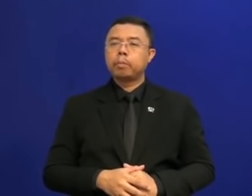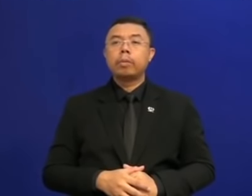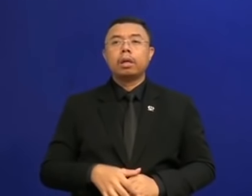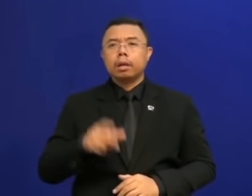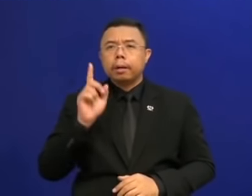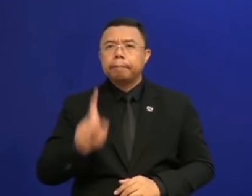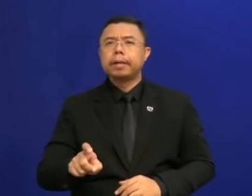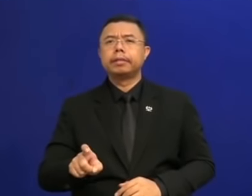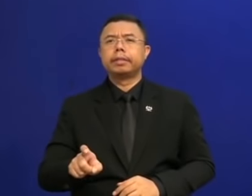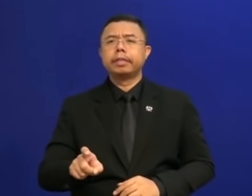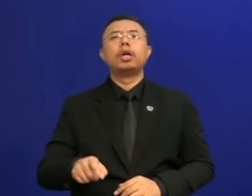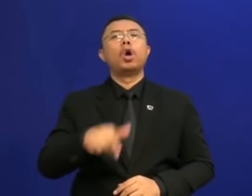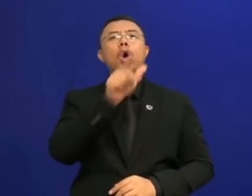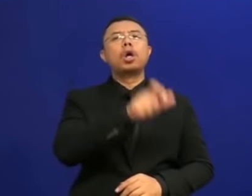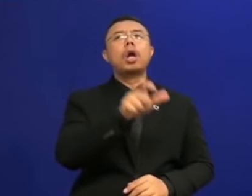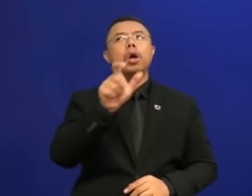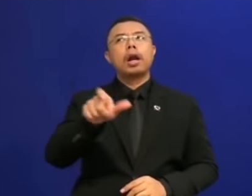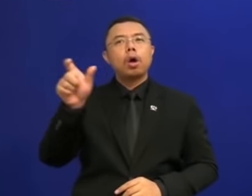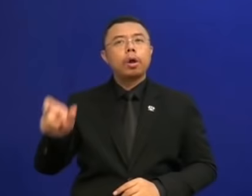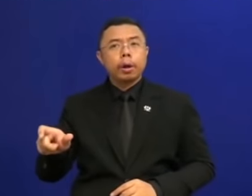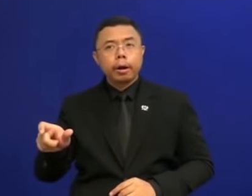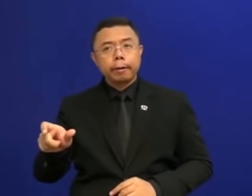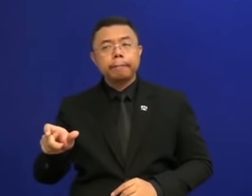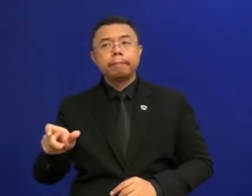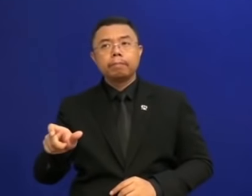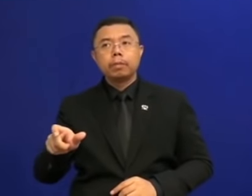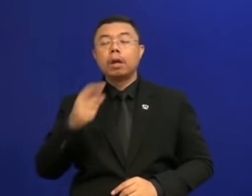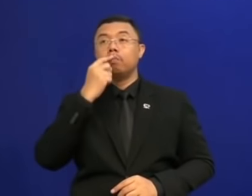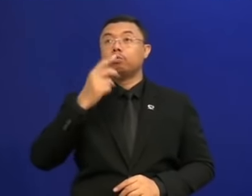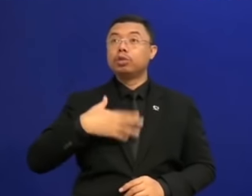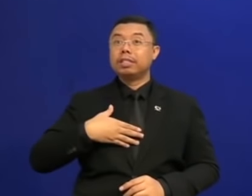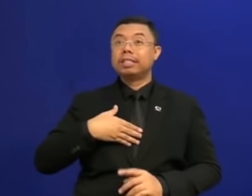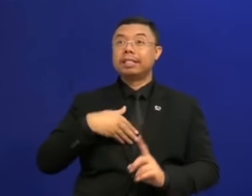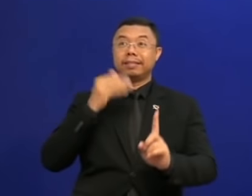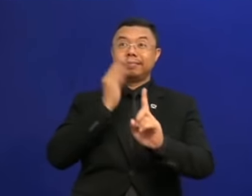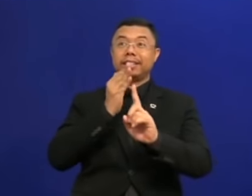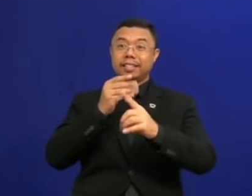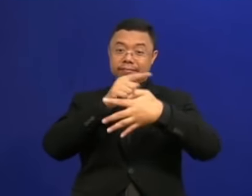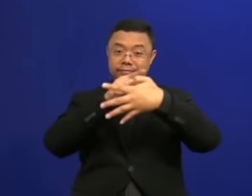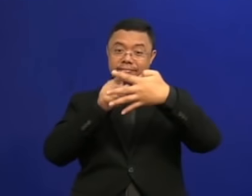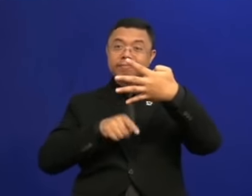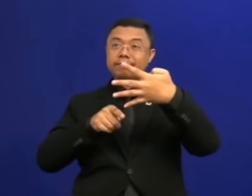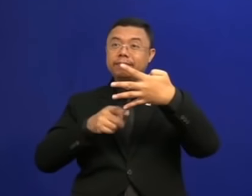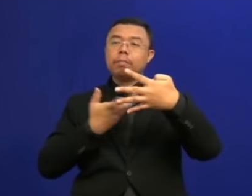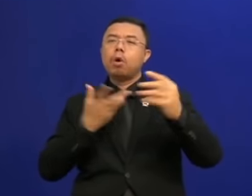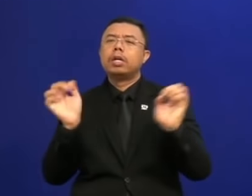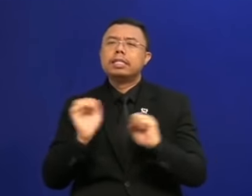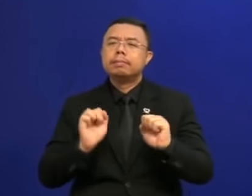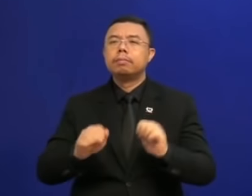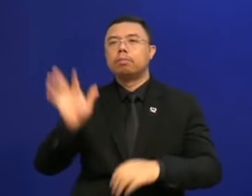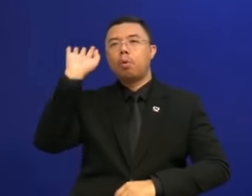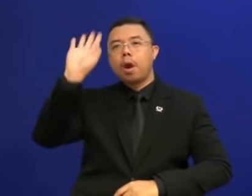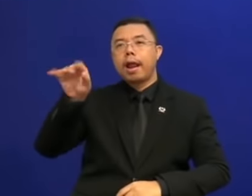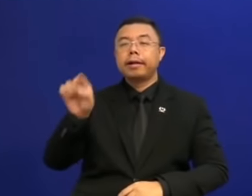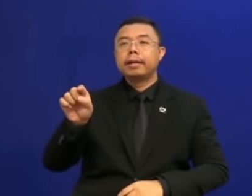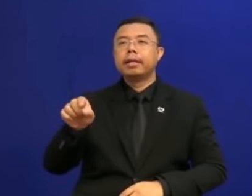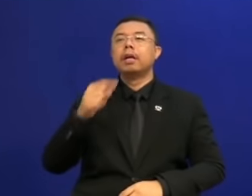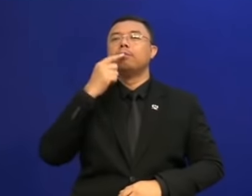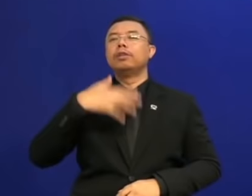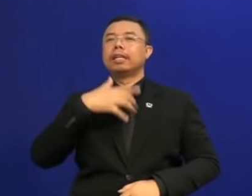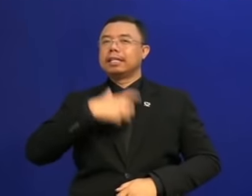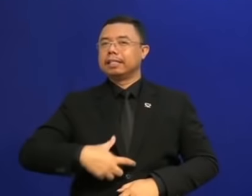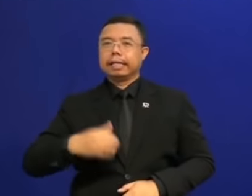Tentu saja saudara, orang yang memiliki prinsip aku segera akan pulang itu,